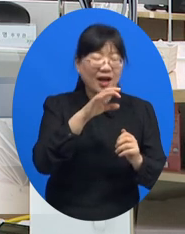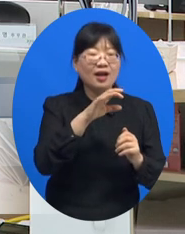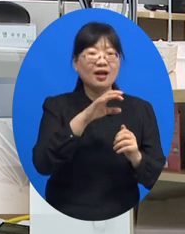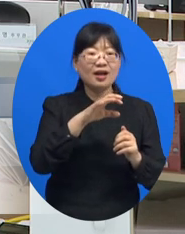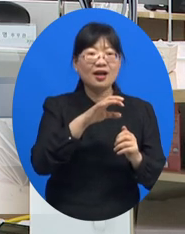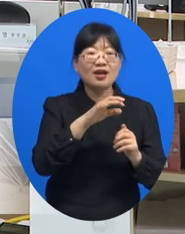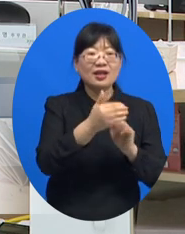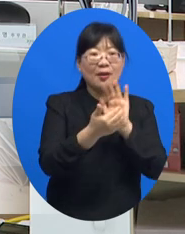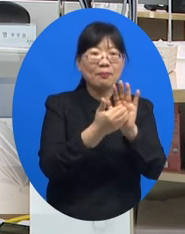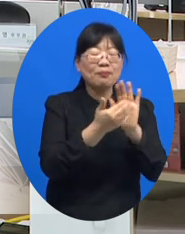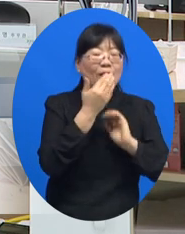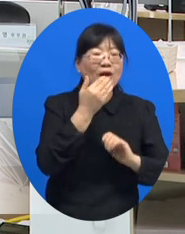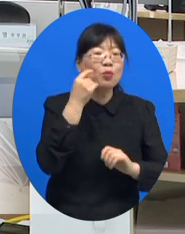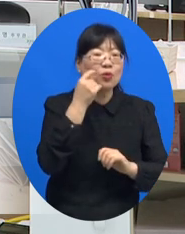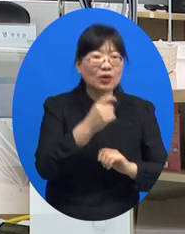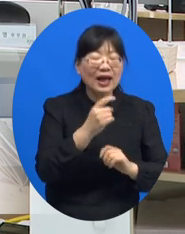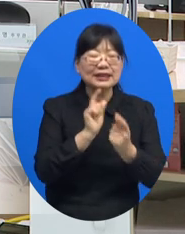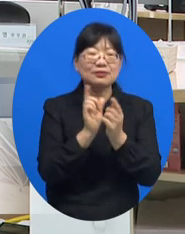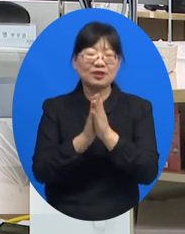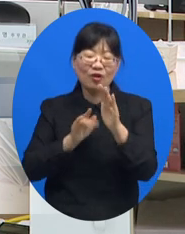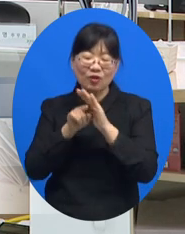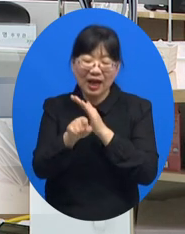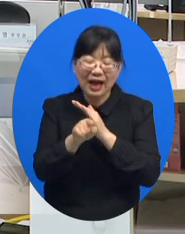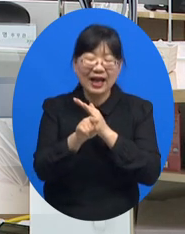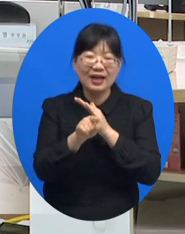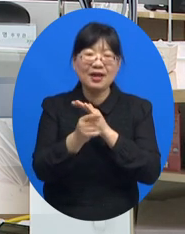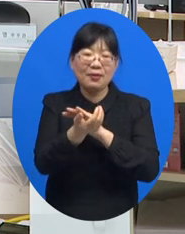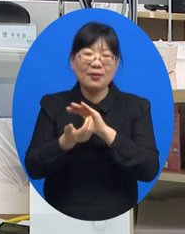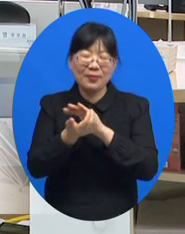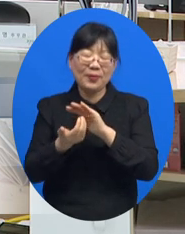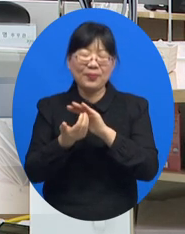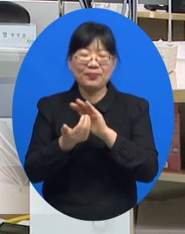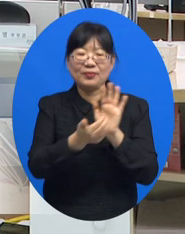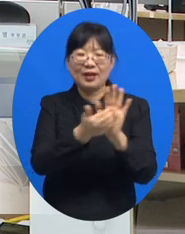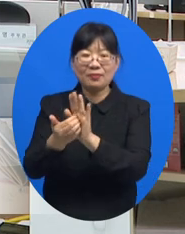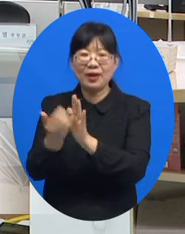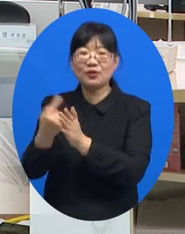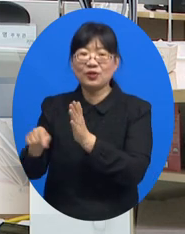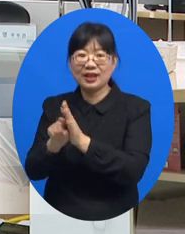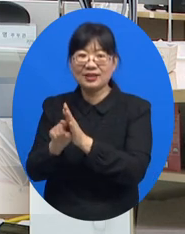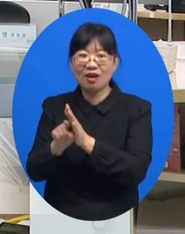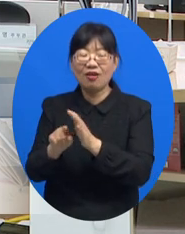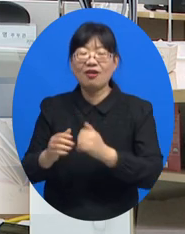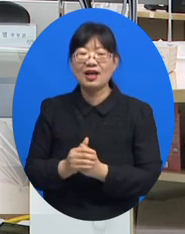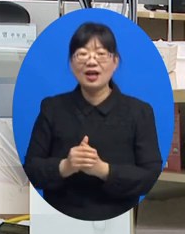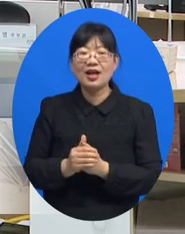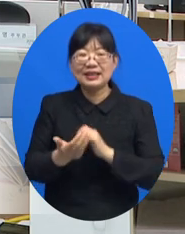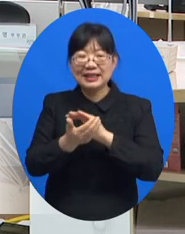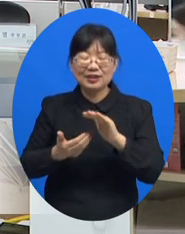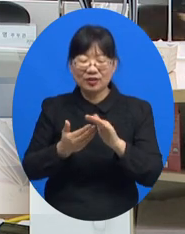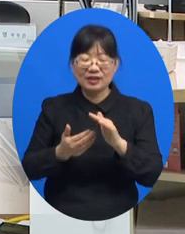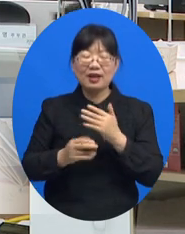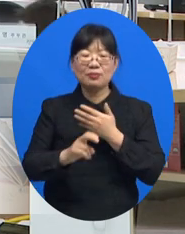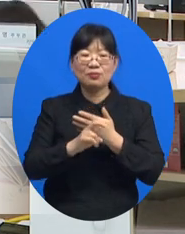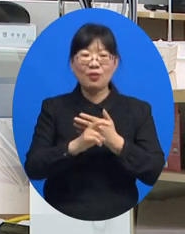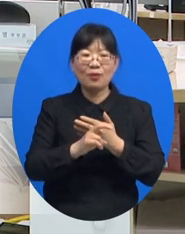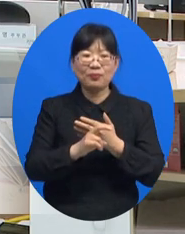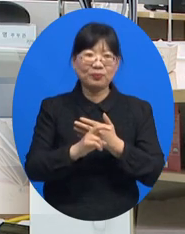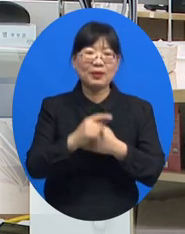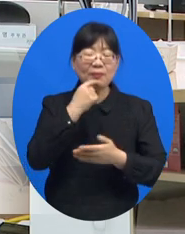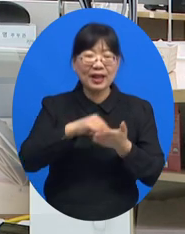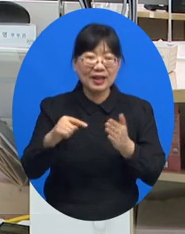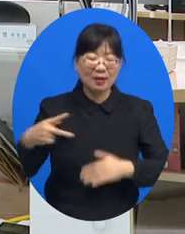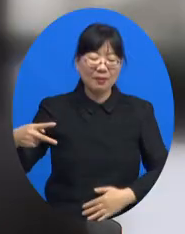선제적으로 예방 활동을 또 하고 그렇게 불법 사금으로부터 피해를 입는 것을 사전에 차단하고 또 거기에 대해서 또 우리가 정보를 얻게